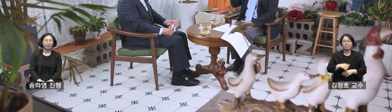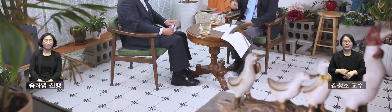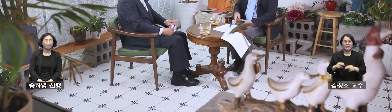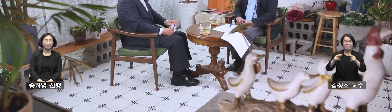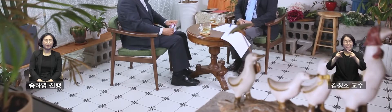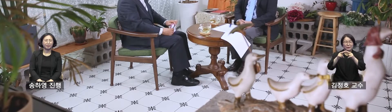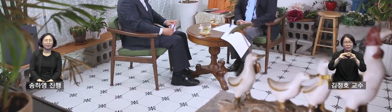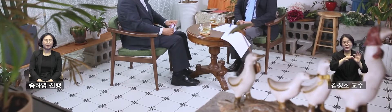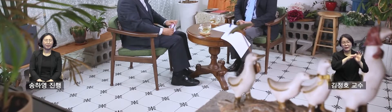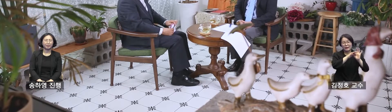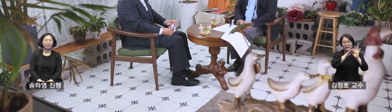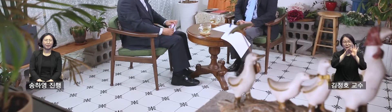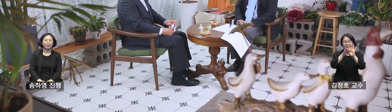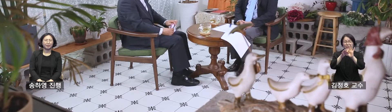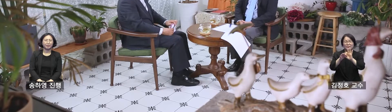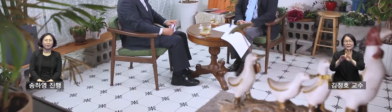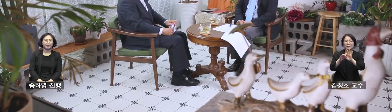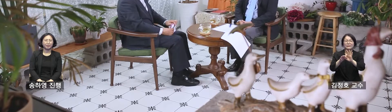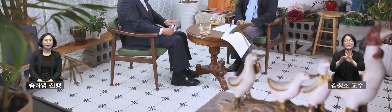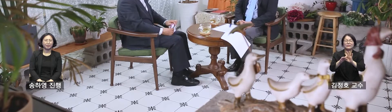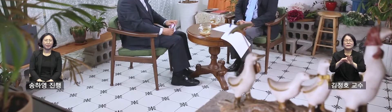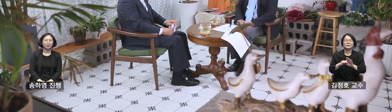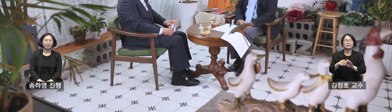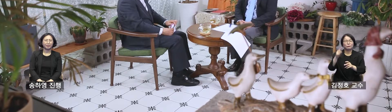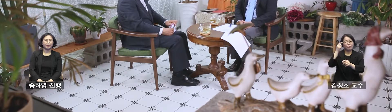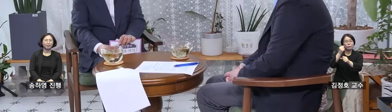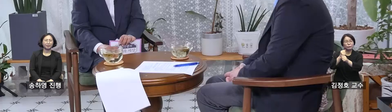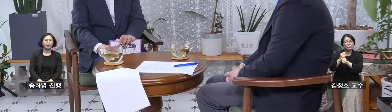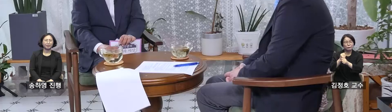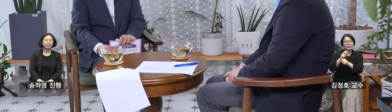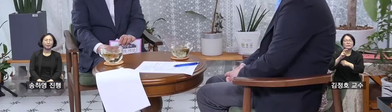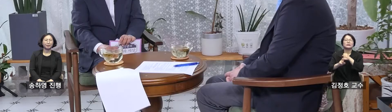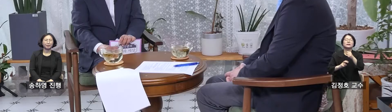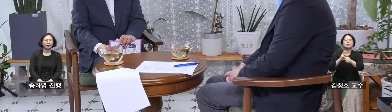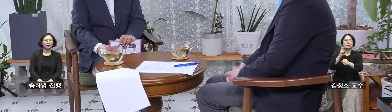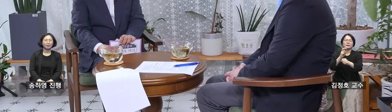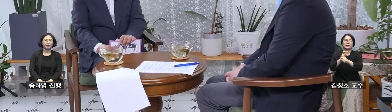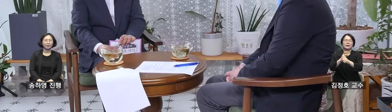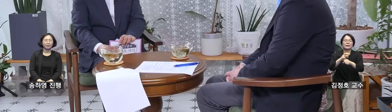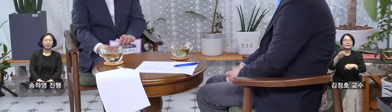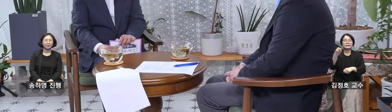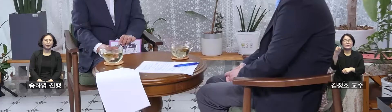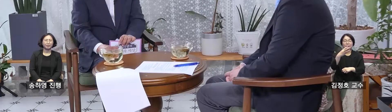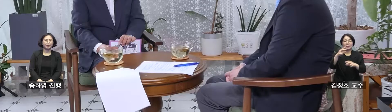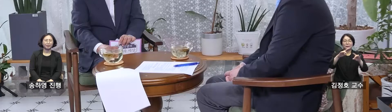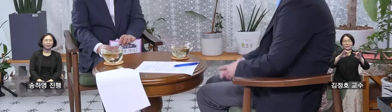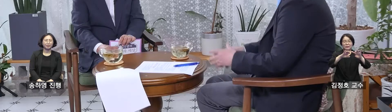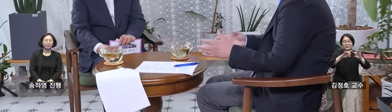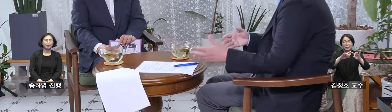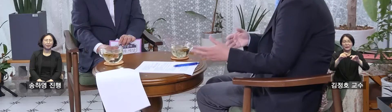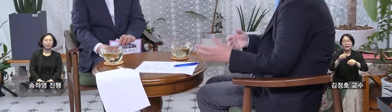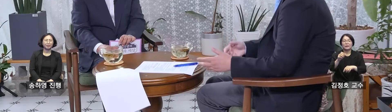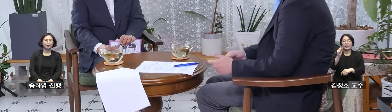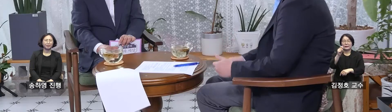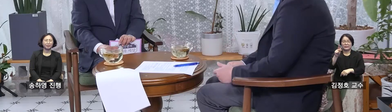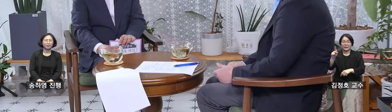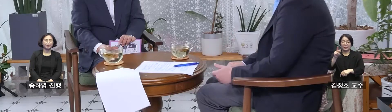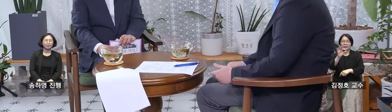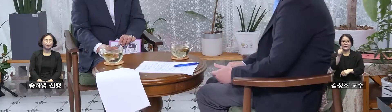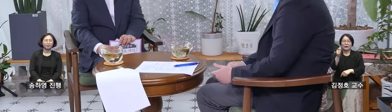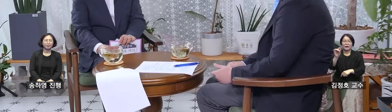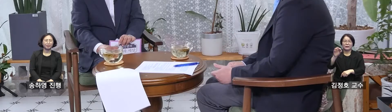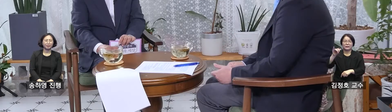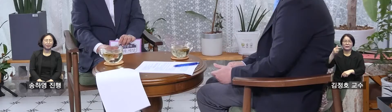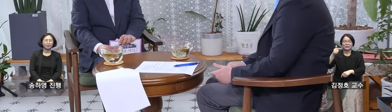반도체를 꾸준히 하다가 보니까 제가 이제 20년째 삼성전자, SK하이닉스하고 계속 연구를 같이